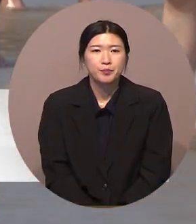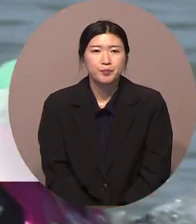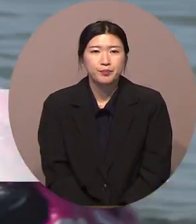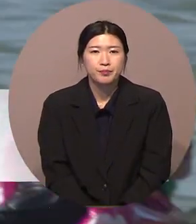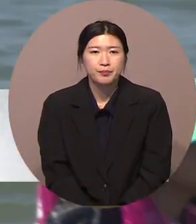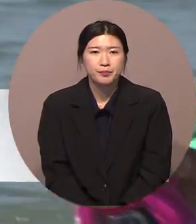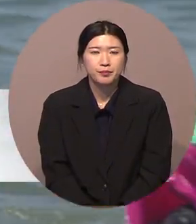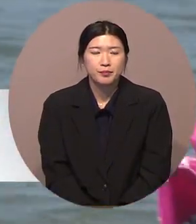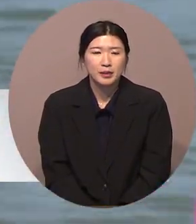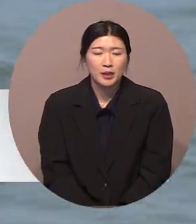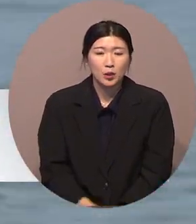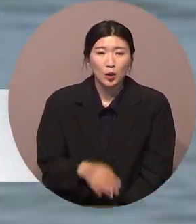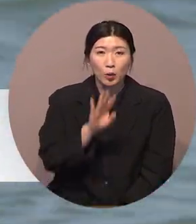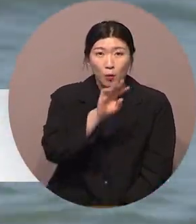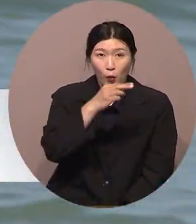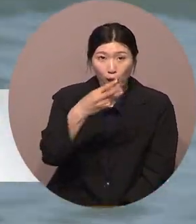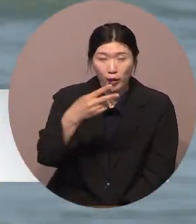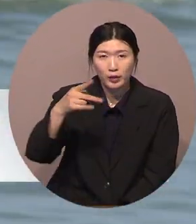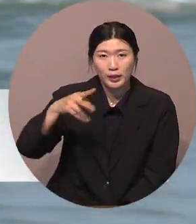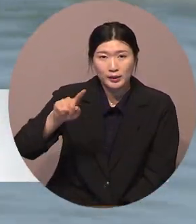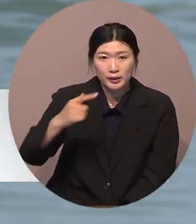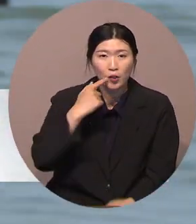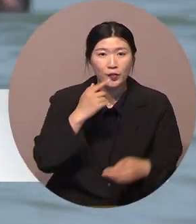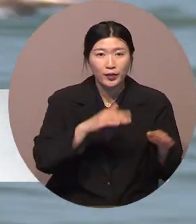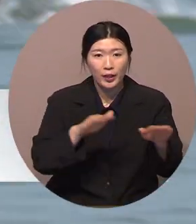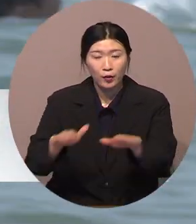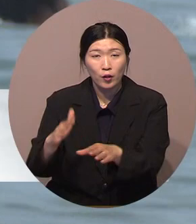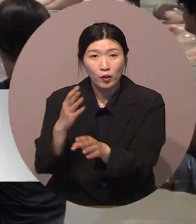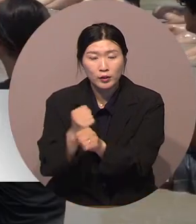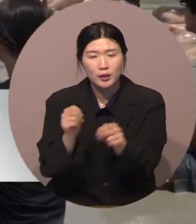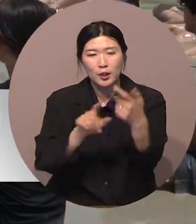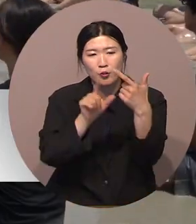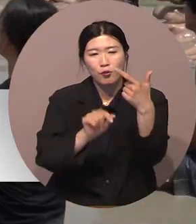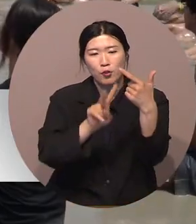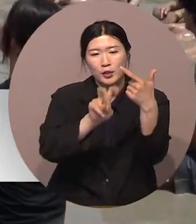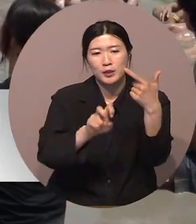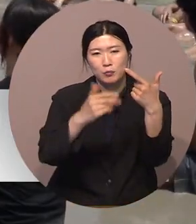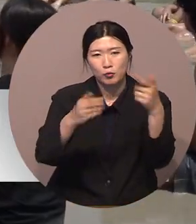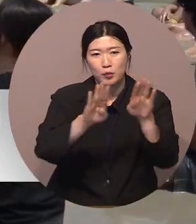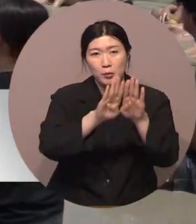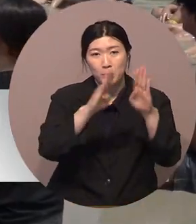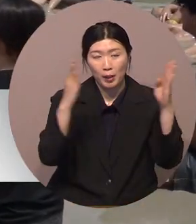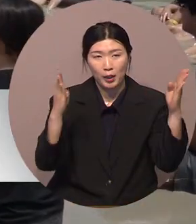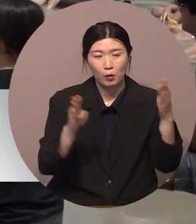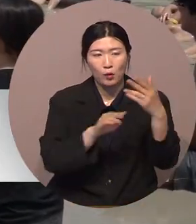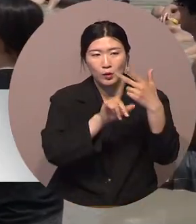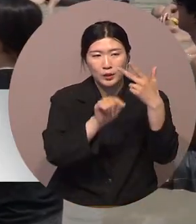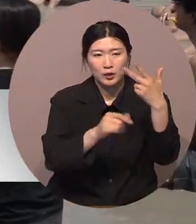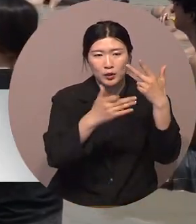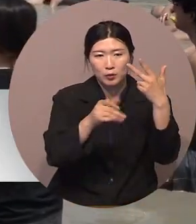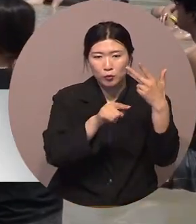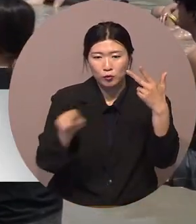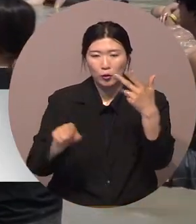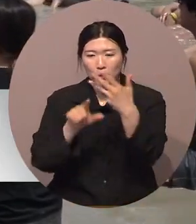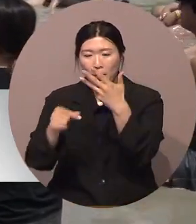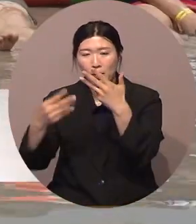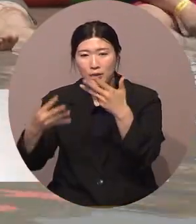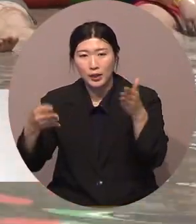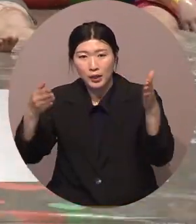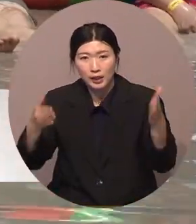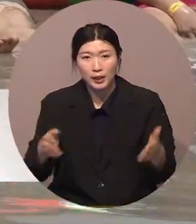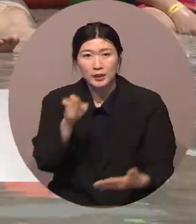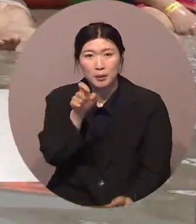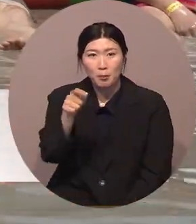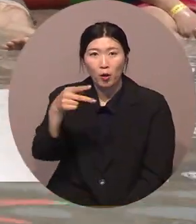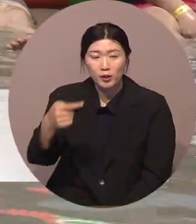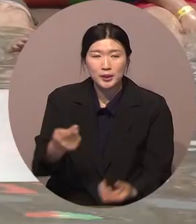서해안 최대 수장인 보령 대천의 수장은 오는 29일에 개장하고 다음 달 19일부터 8월 4일까지 보령